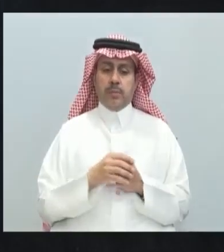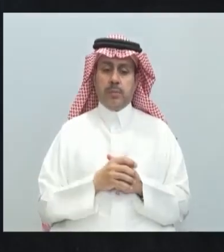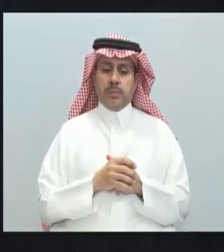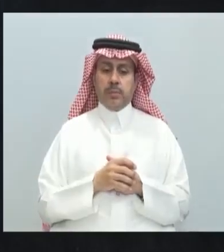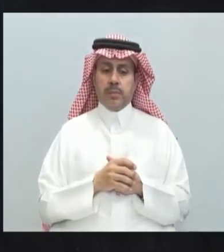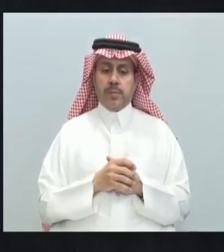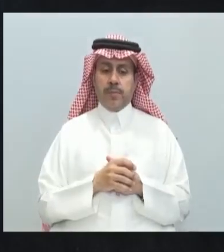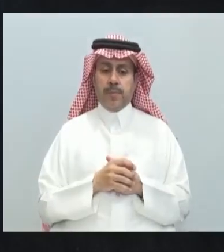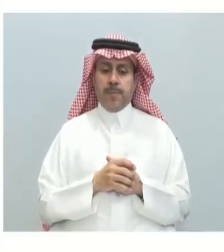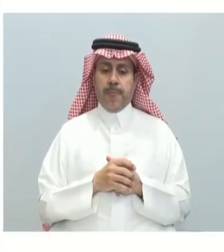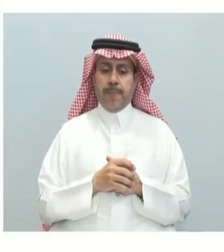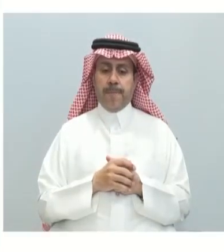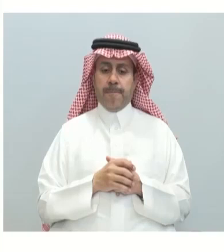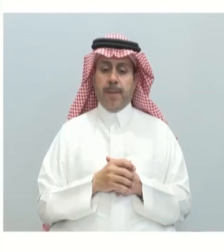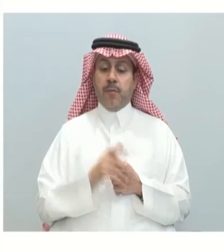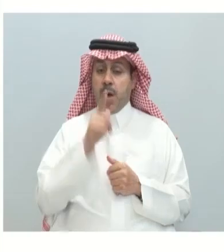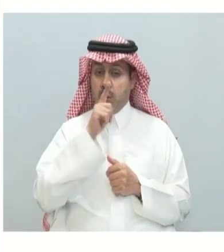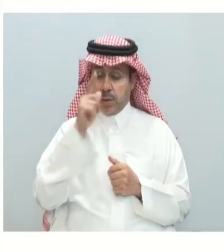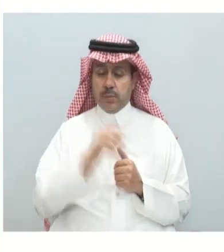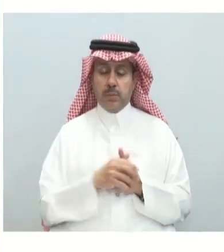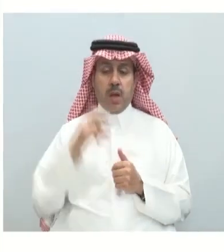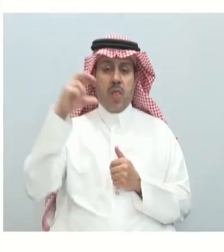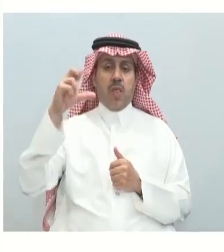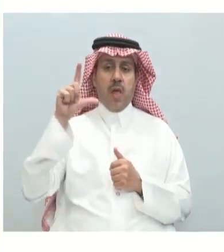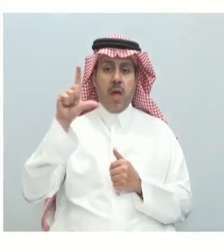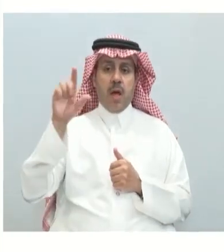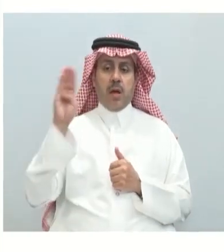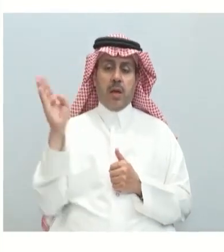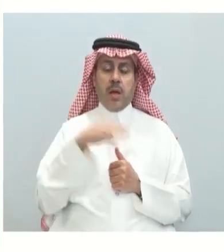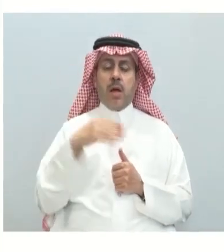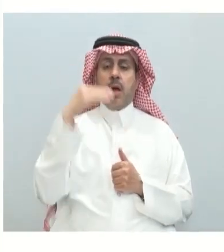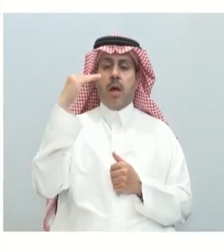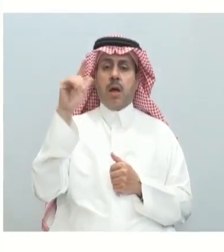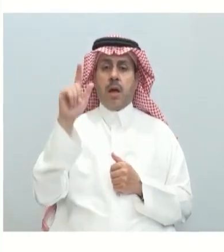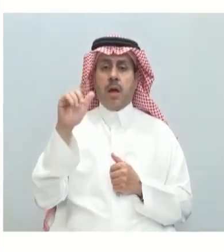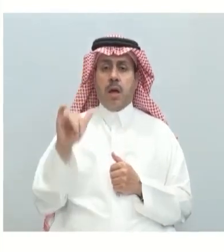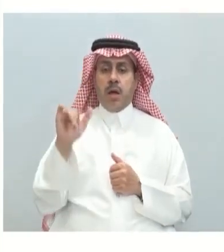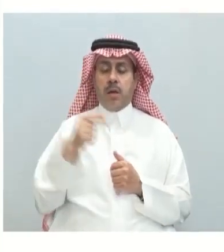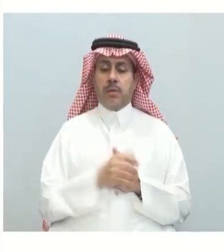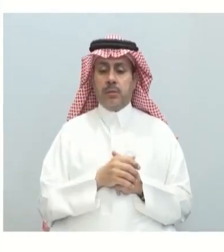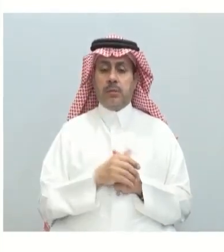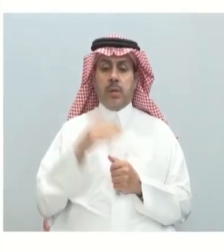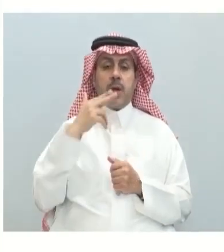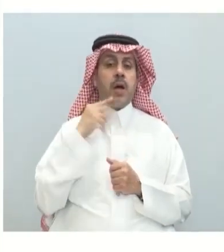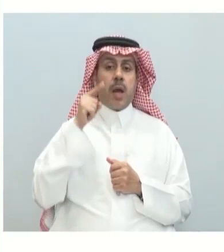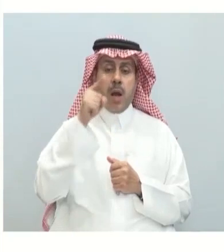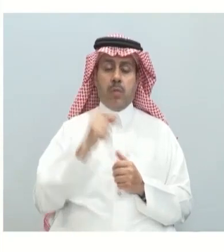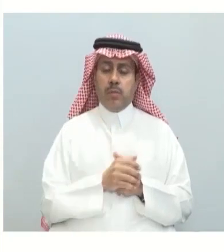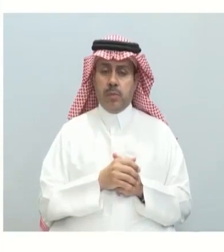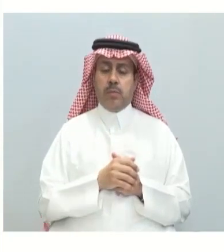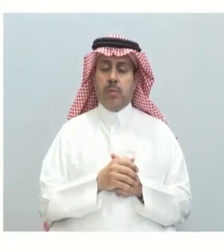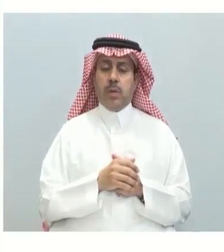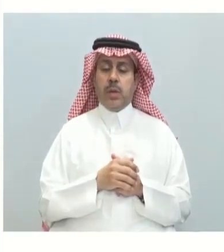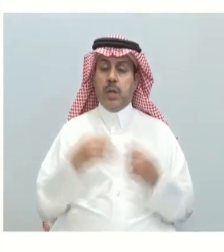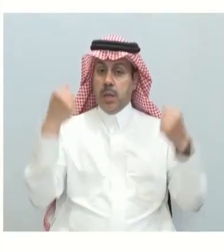الظاهره ايضا في قوله جل وعلا ذلك خير اي خير لكم فلباس التقوى